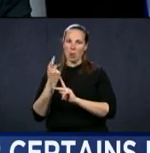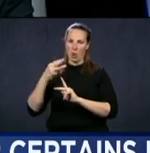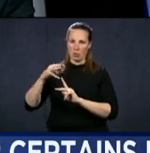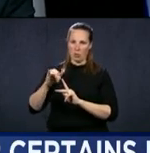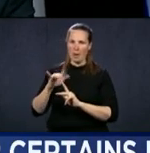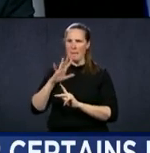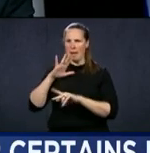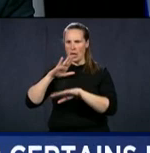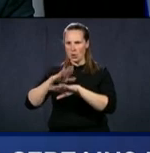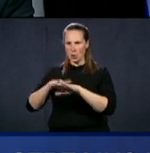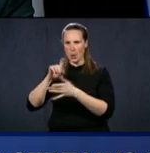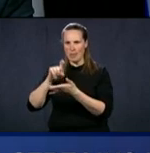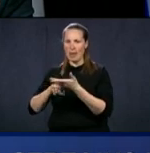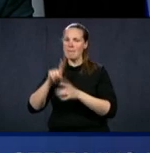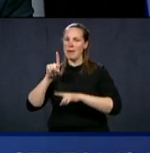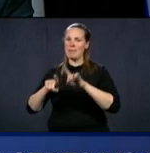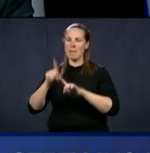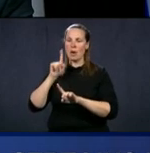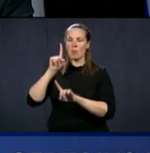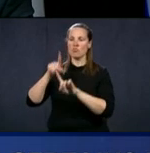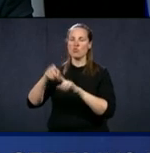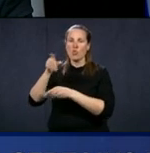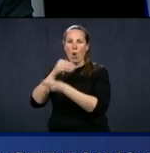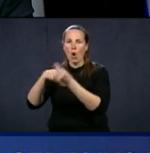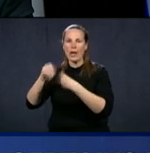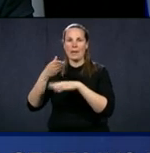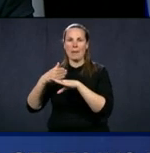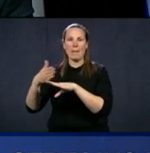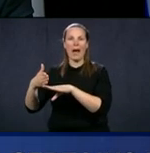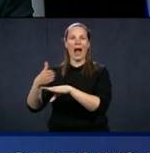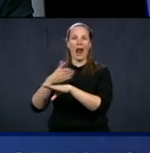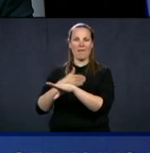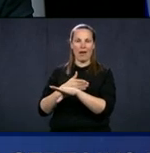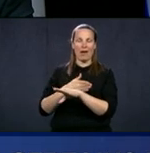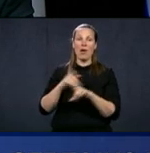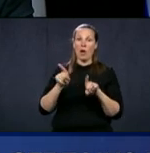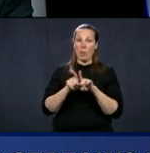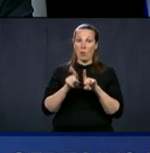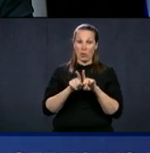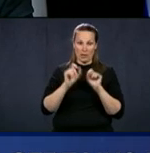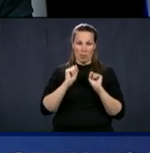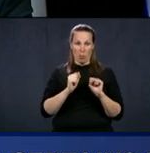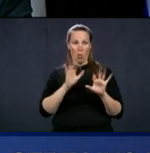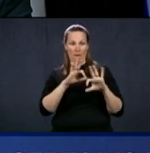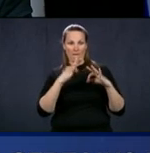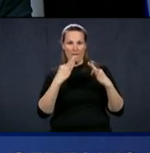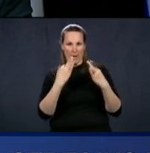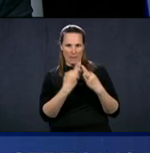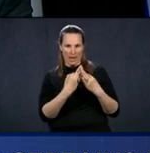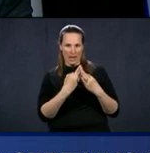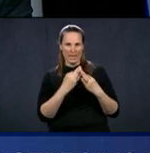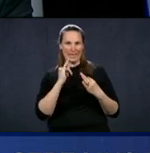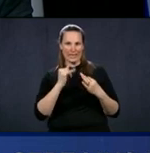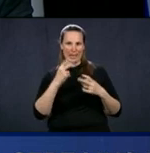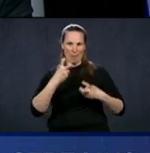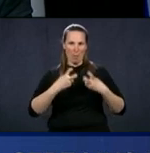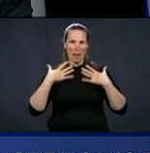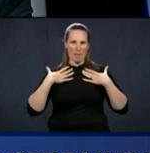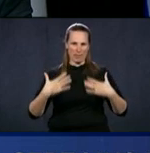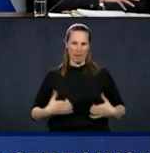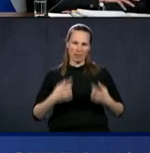pouvoir. N'oubliez pas que pour les raisons humanitaires ou autres, les gens peuvent accéder à leur famille. Il faut être bien clair avec ça.